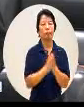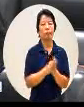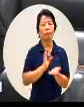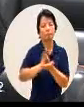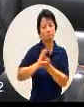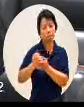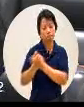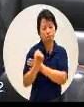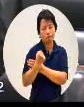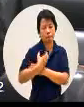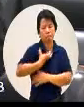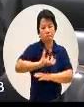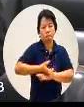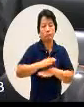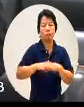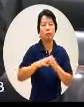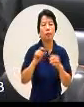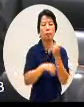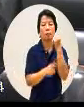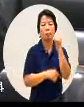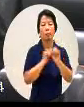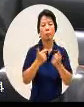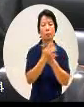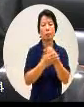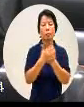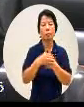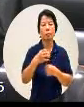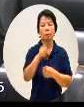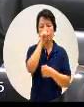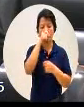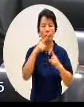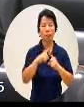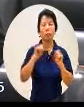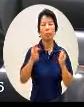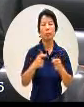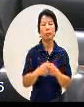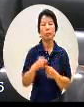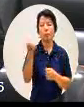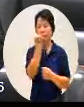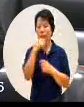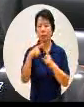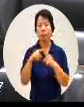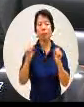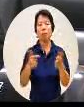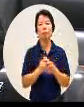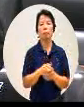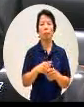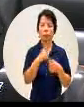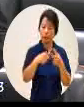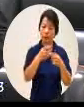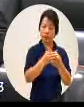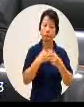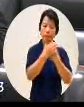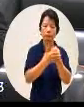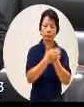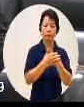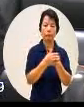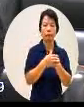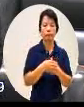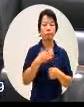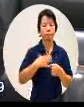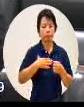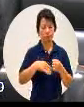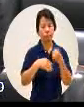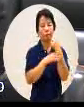良苦法律不是在保障好人也不是在保障壞人是在保障什麼懂法律的人我們是市